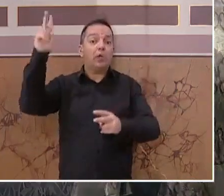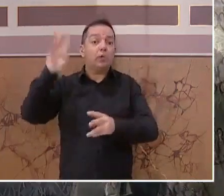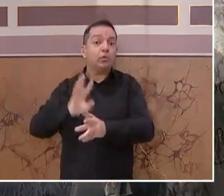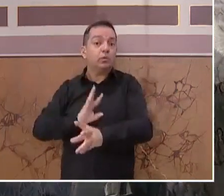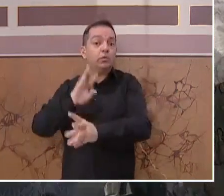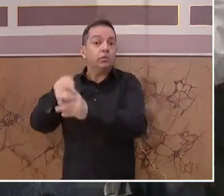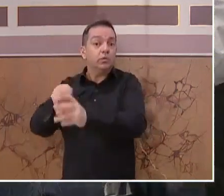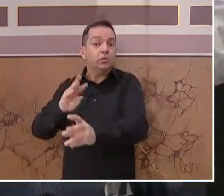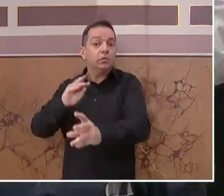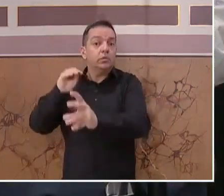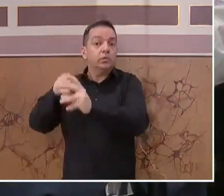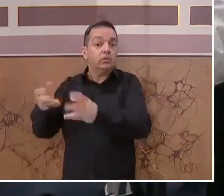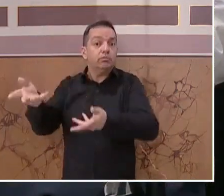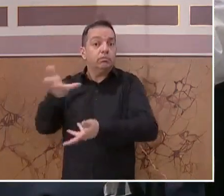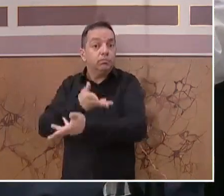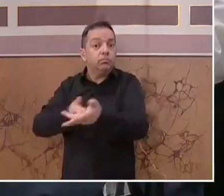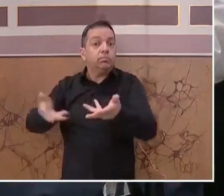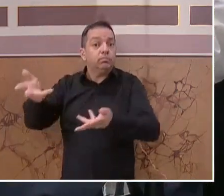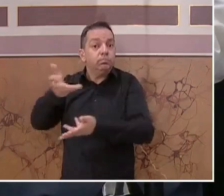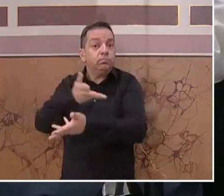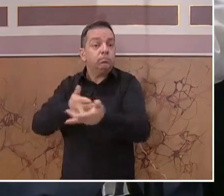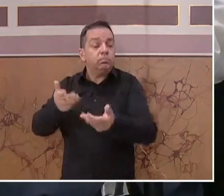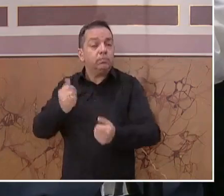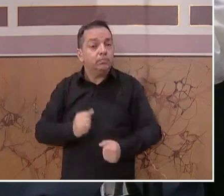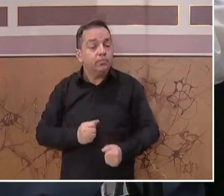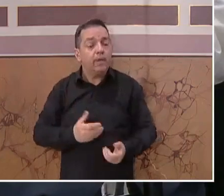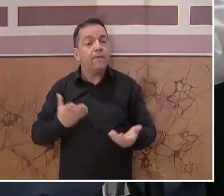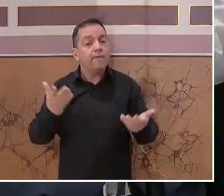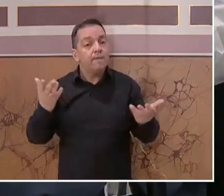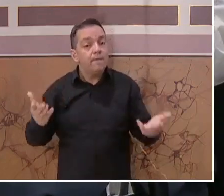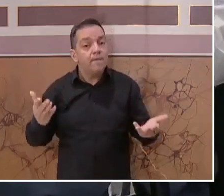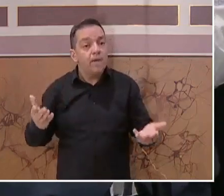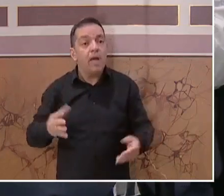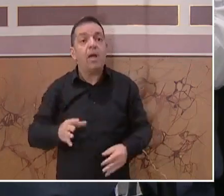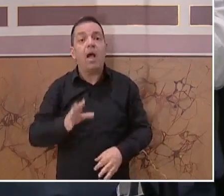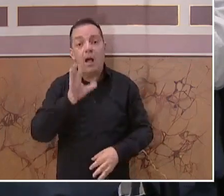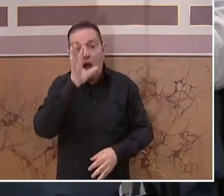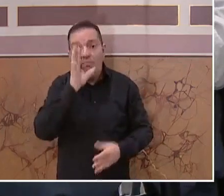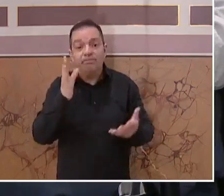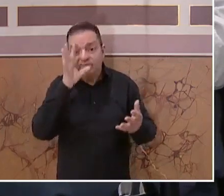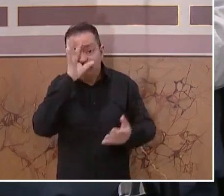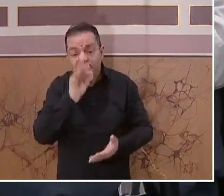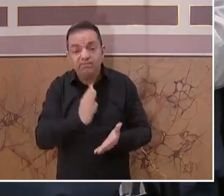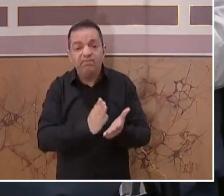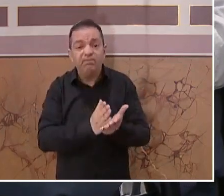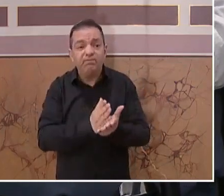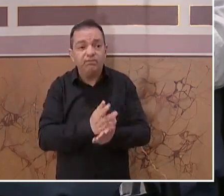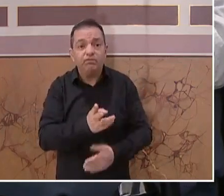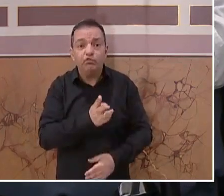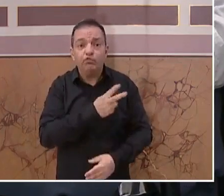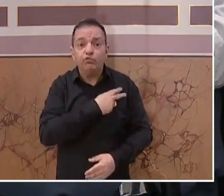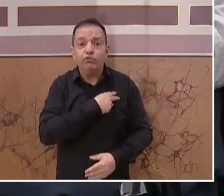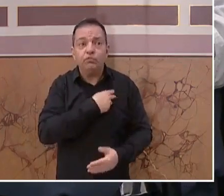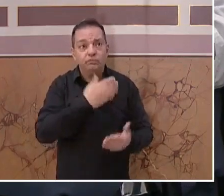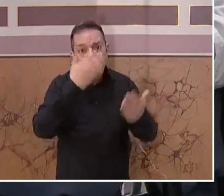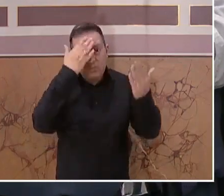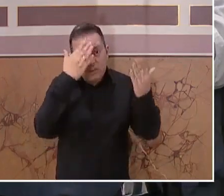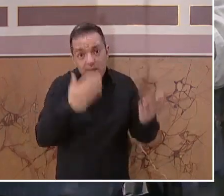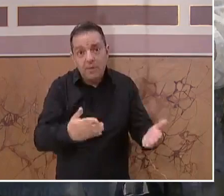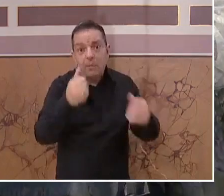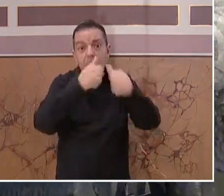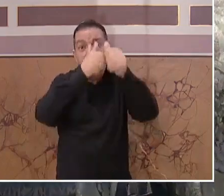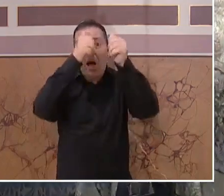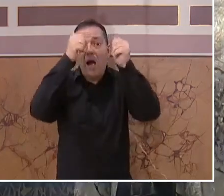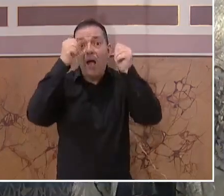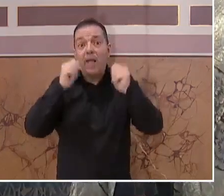Επομένως, δικαίως τιμάται η Θεοτόκος ως το μυστήριο των μυστηρίων του